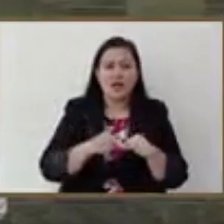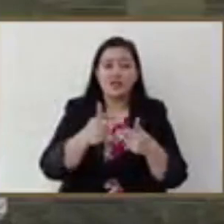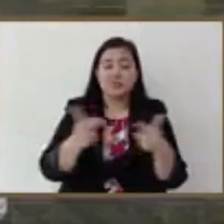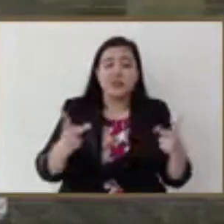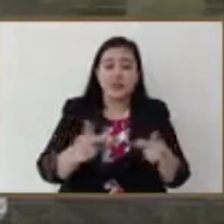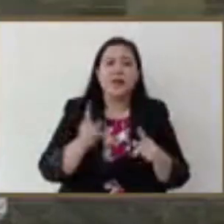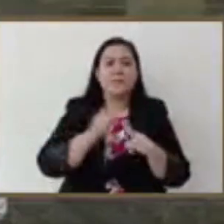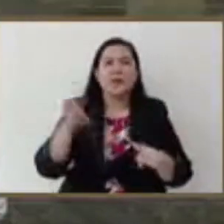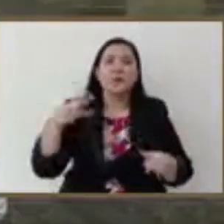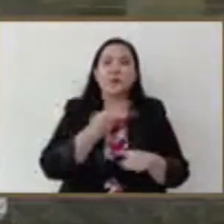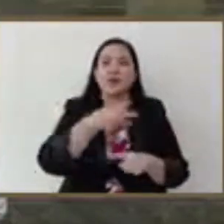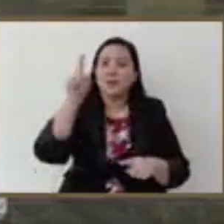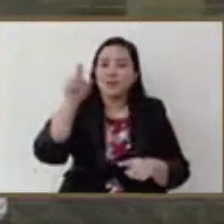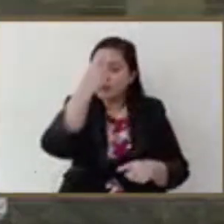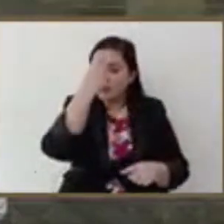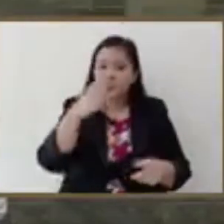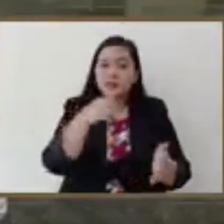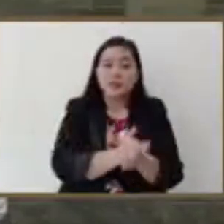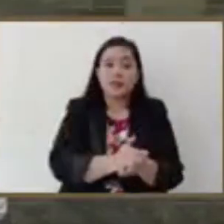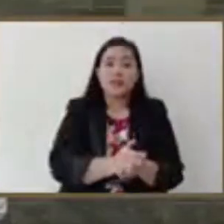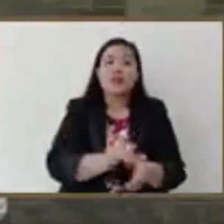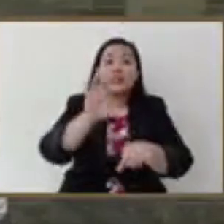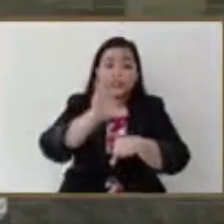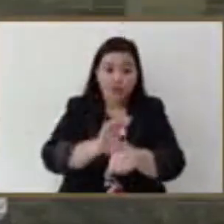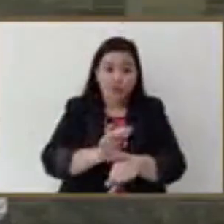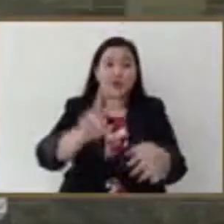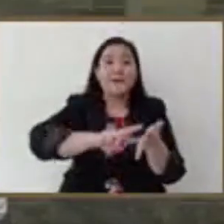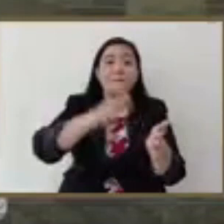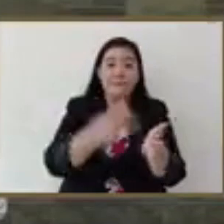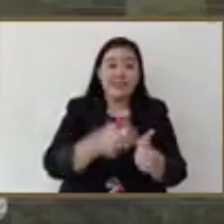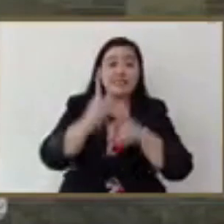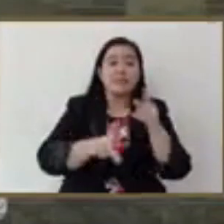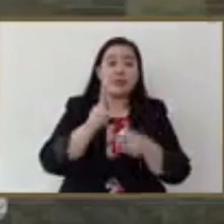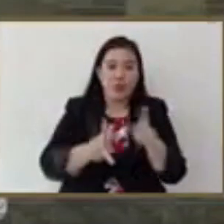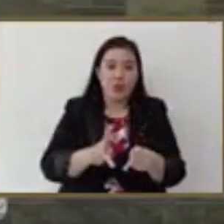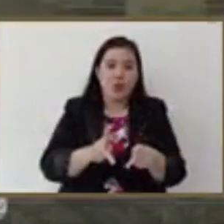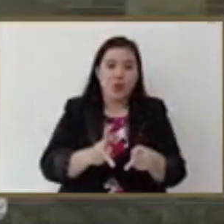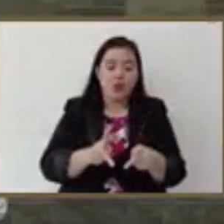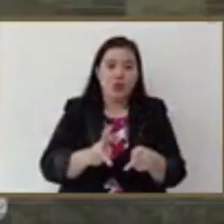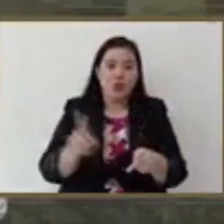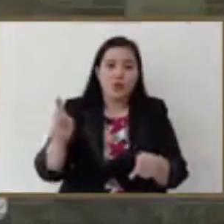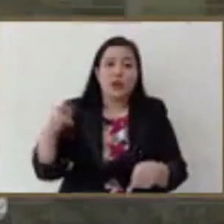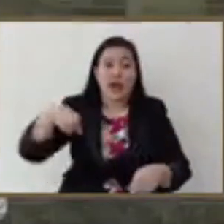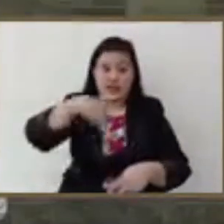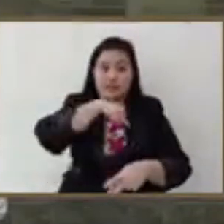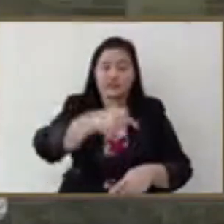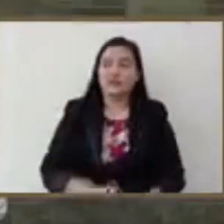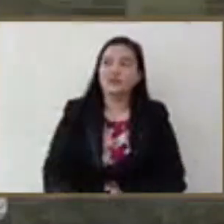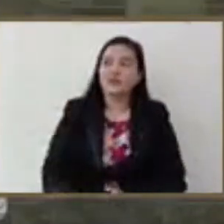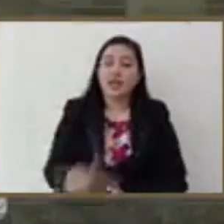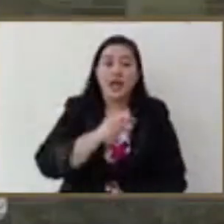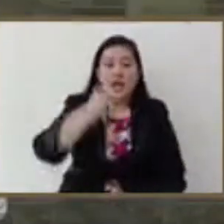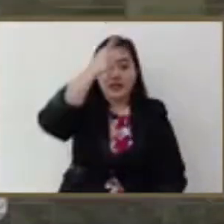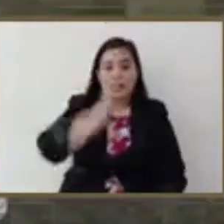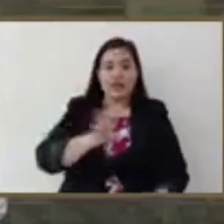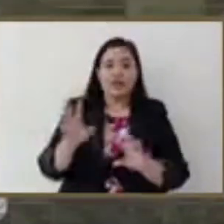church. Alright? Inilagay tayo dito ng Panginoon at dito po tayo sasagana ng salita ng Diyos. Bakit? Ang Diyos ay naglagay ng